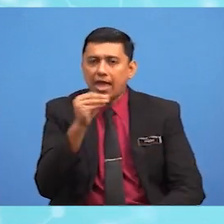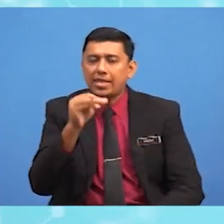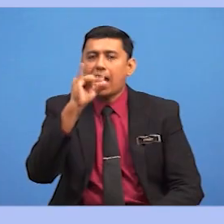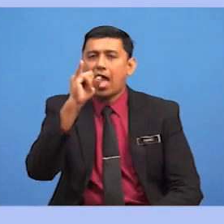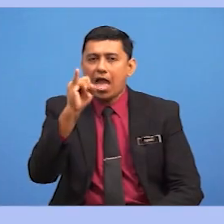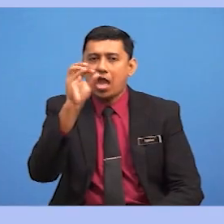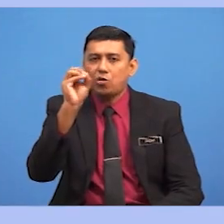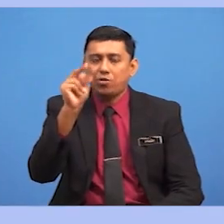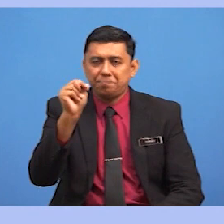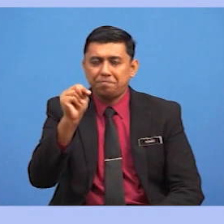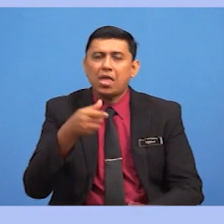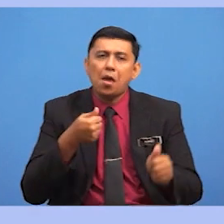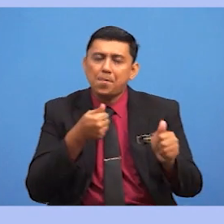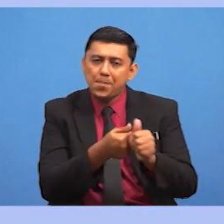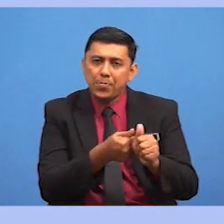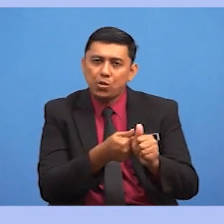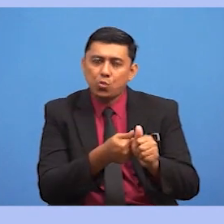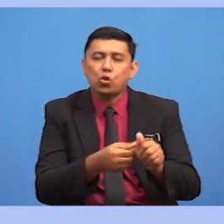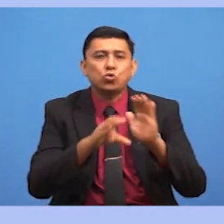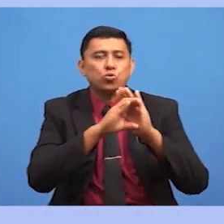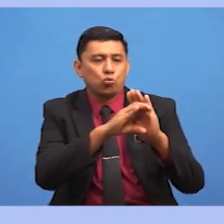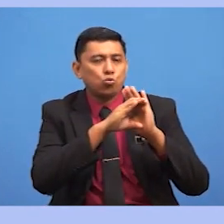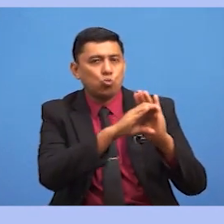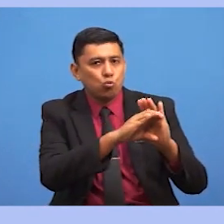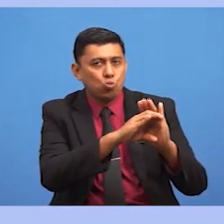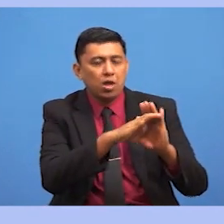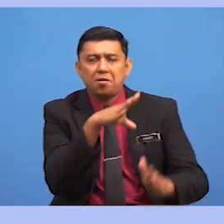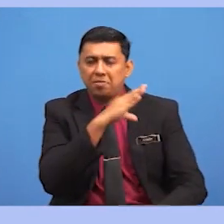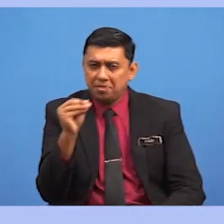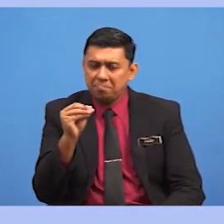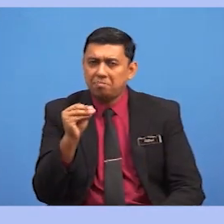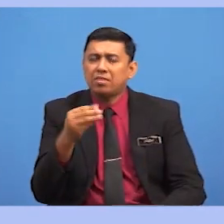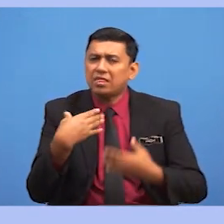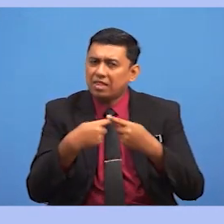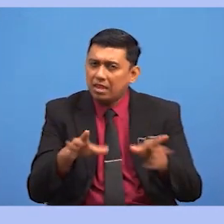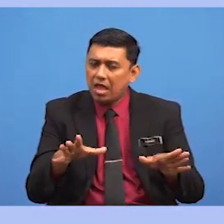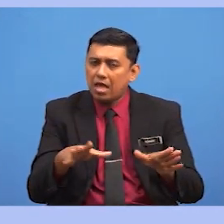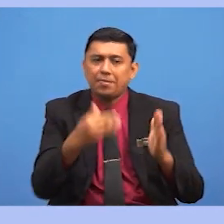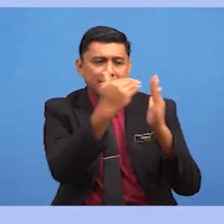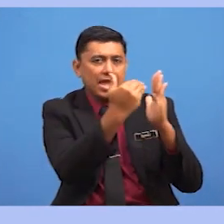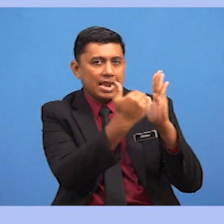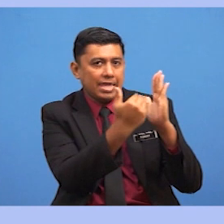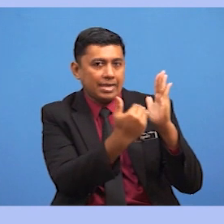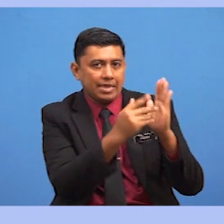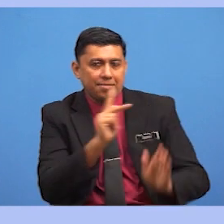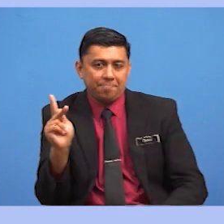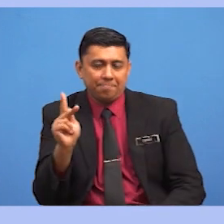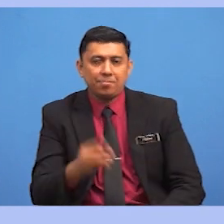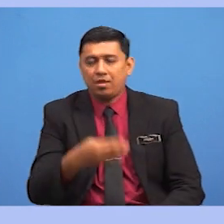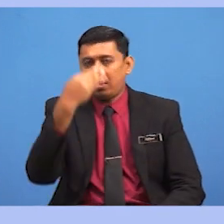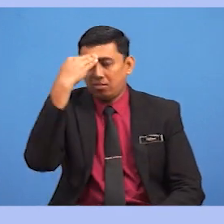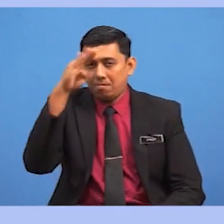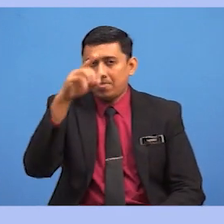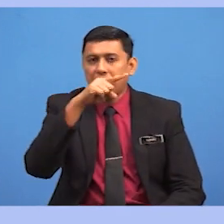ion. Berikut adalah contoh-contoh yang telah cikgu senaraikan. Bagi